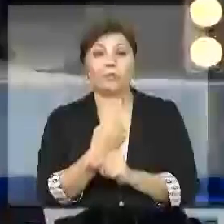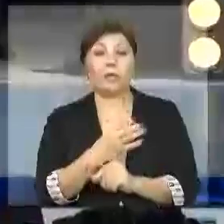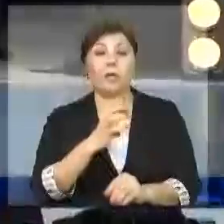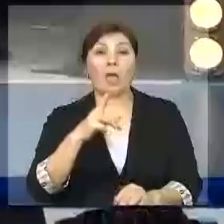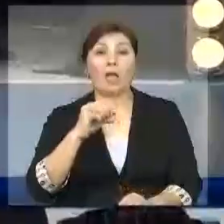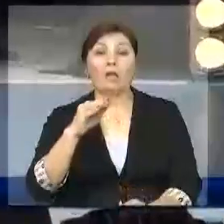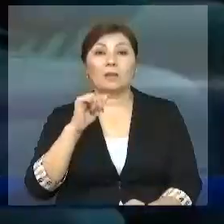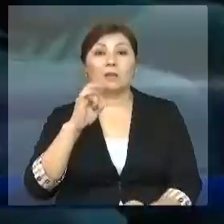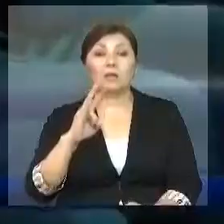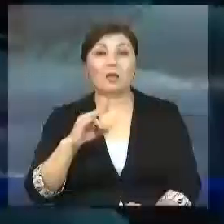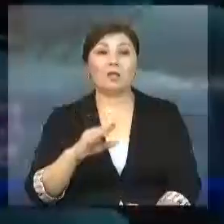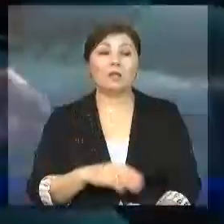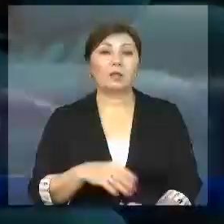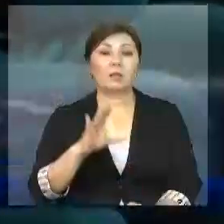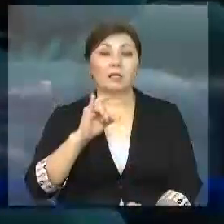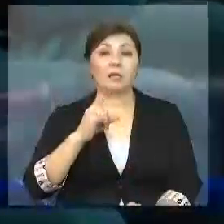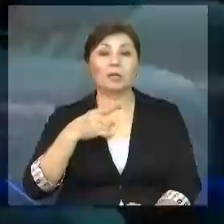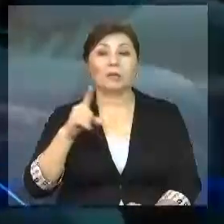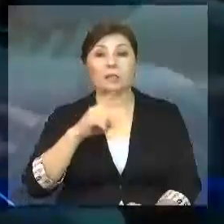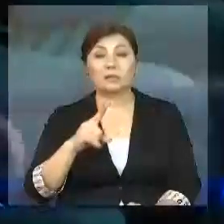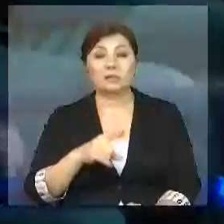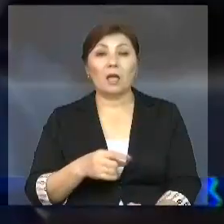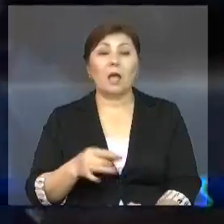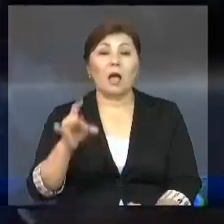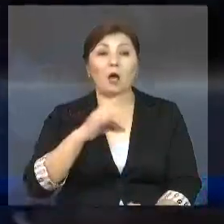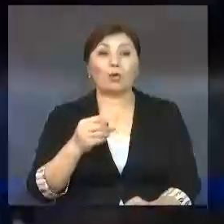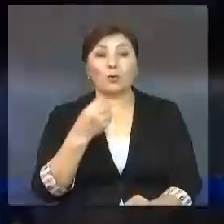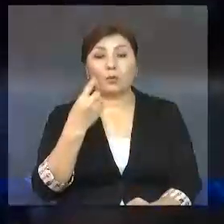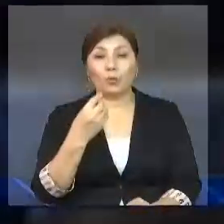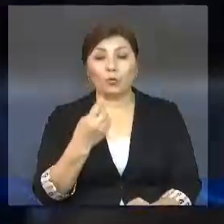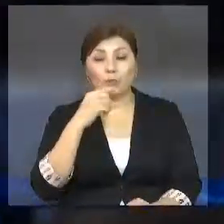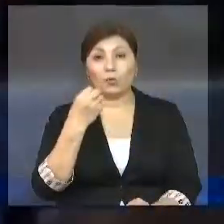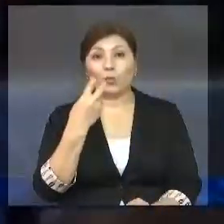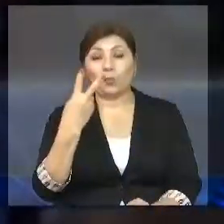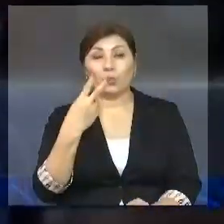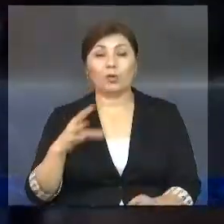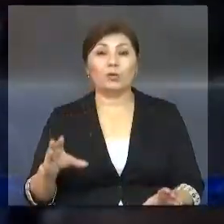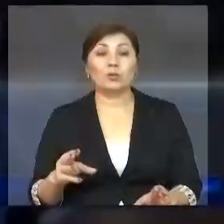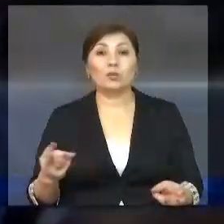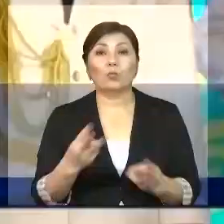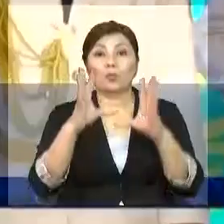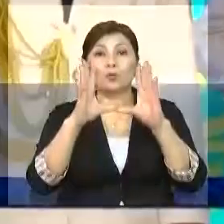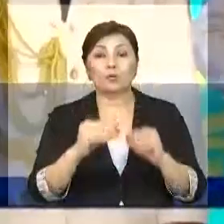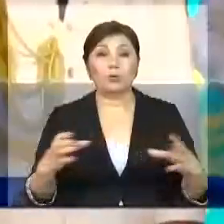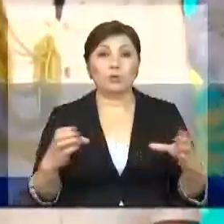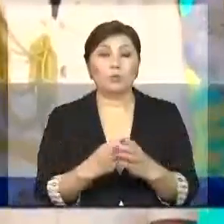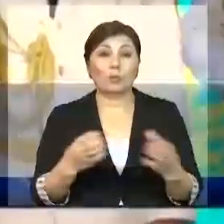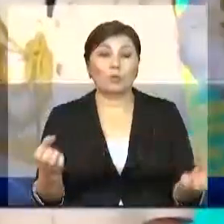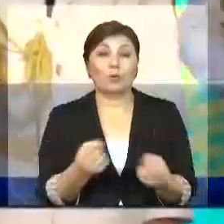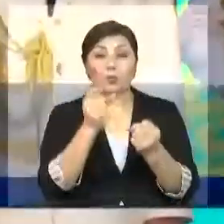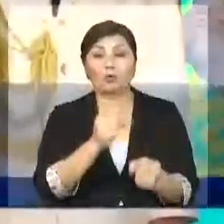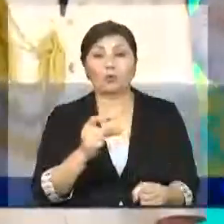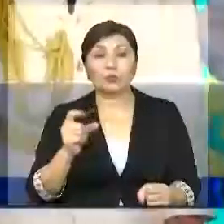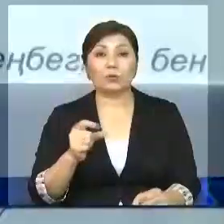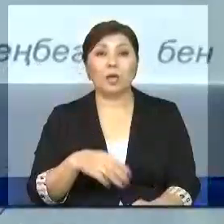Әкежан Жеңісбекұлы. Ол Ырғыз ауданының нөмірі 12-ші өрт сөндіру бөлімінің құтқарушысы. Ол тасқын кезінде Мамыр ауылының